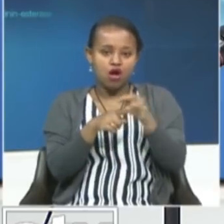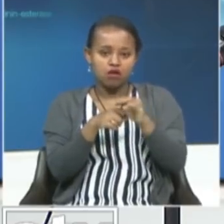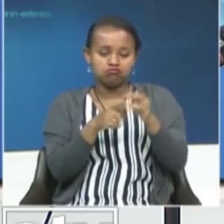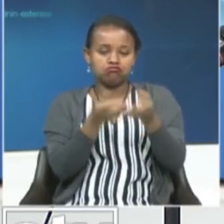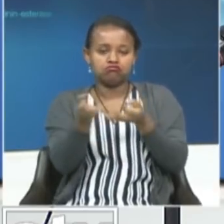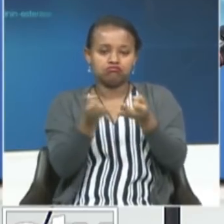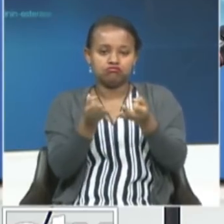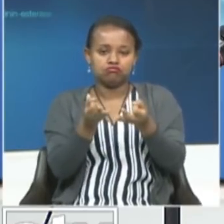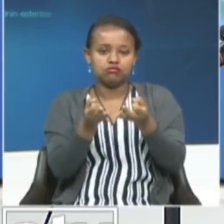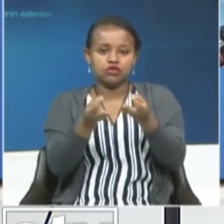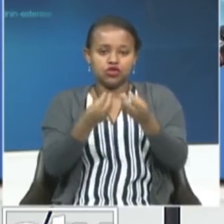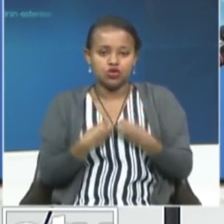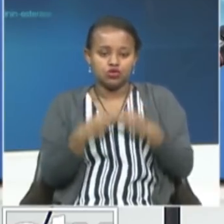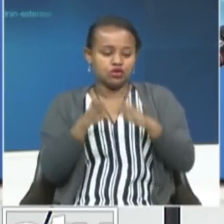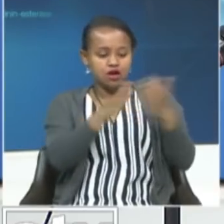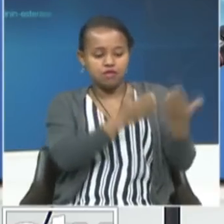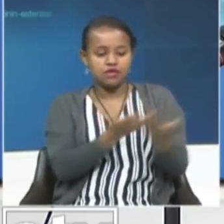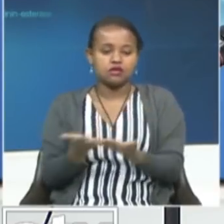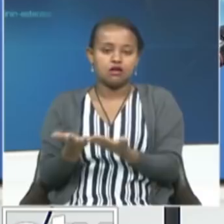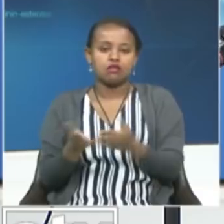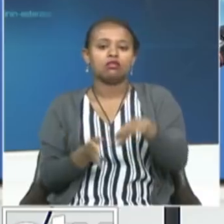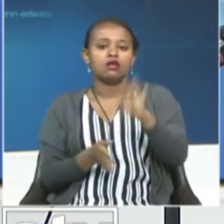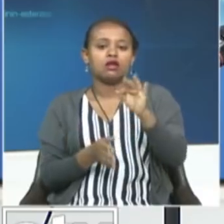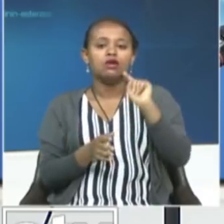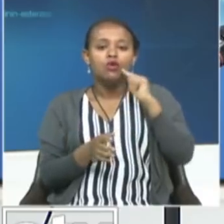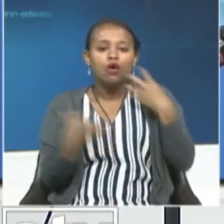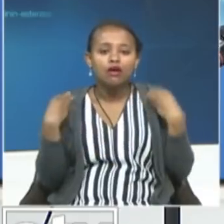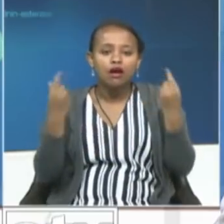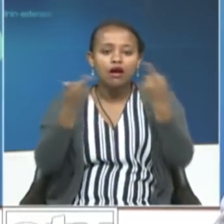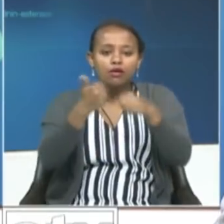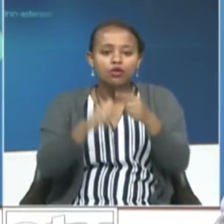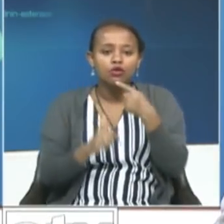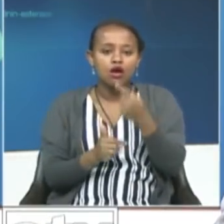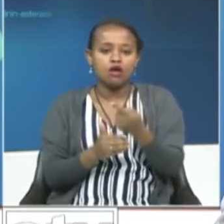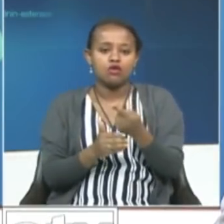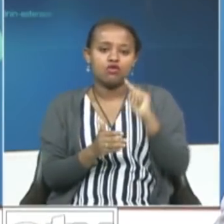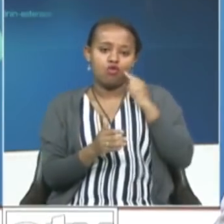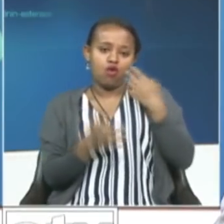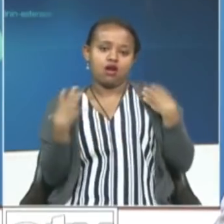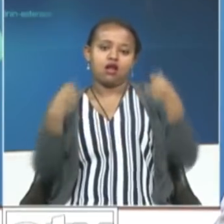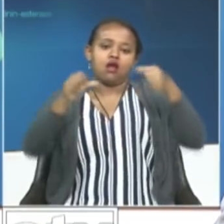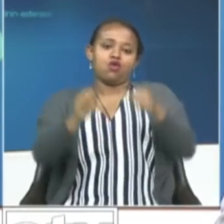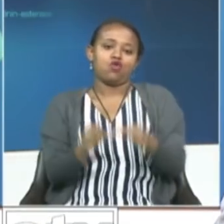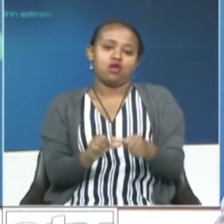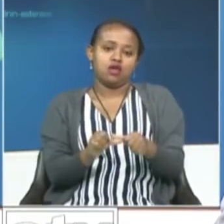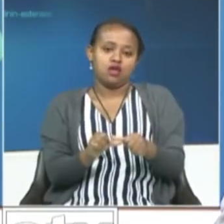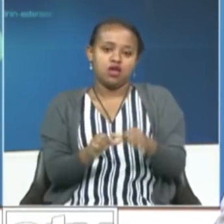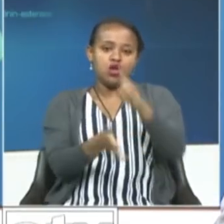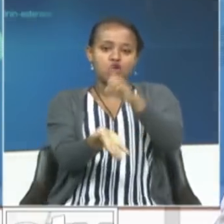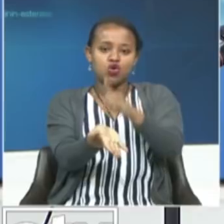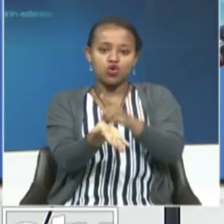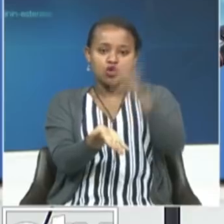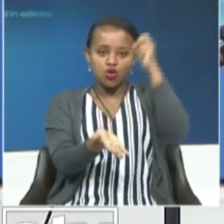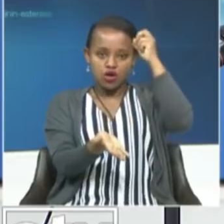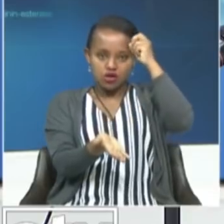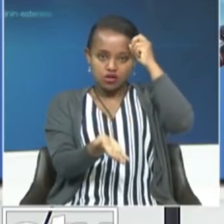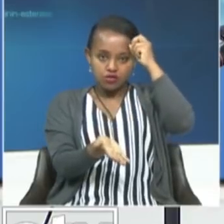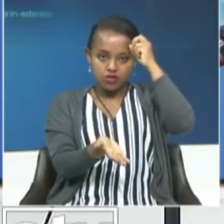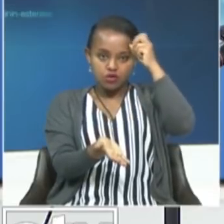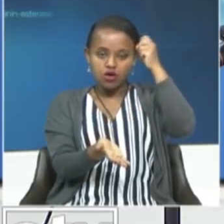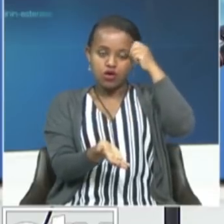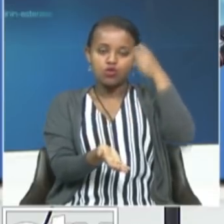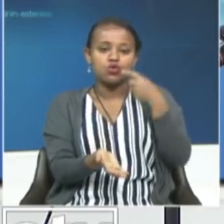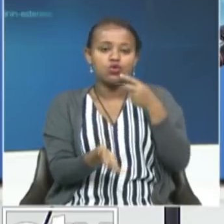ማብራሪያ የሚሰጡን የጋበዝናቸው እንግዳችን እዚህ ተገኝተዋል። እንኳን ደህና መጡ እያለሁ ቅድሚያ እንኳን ደህና ቆያችሁ። ዶክተር ወልደ ሰንበት ዋጋ ነው